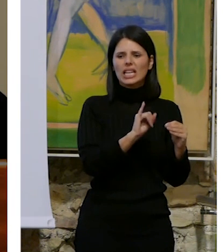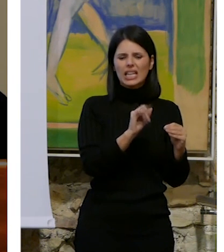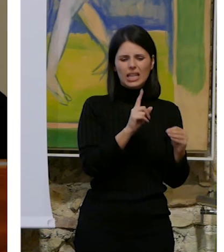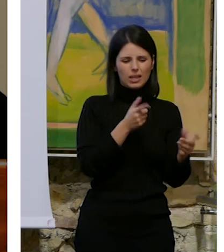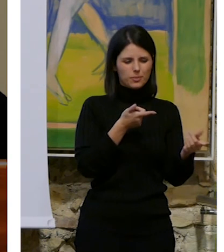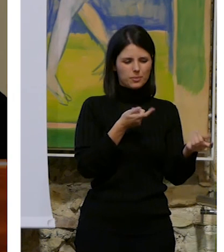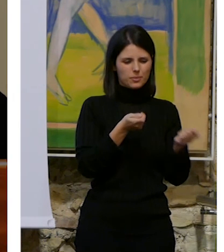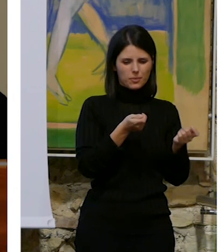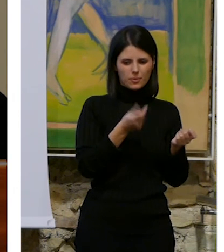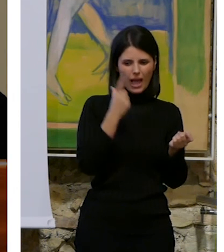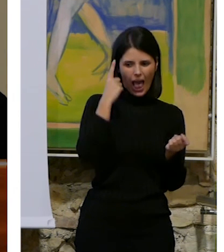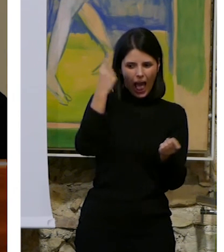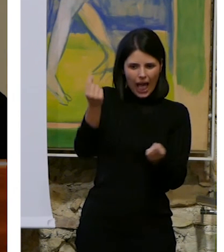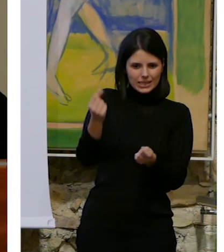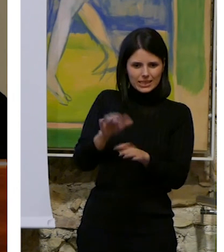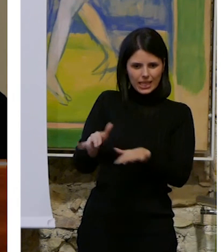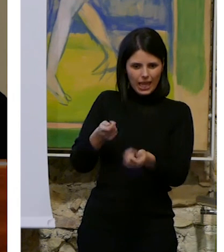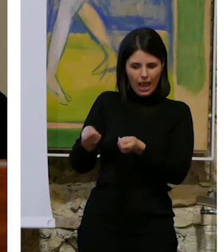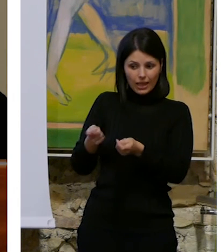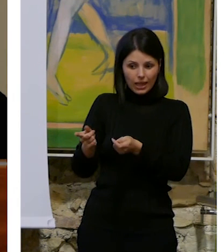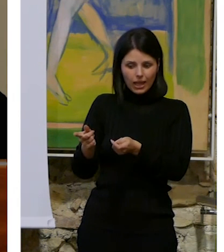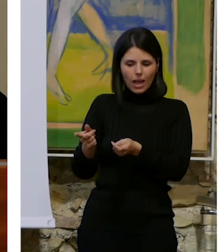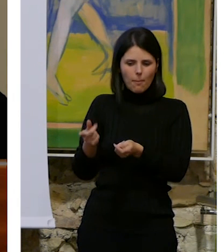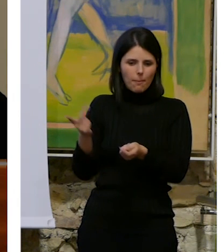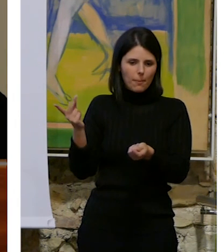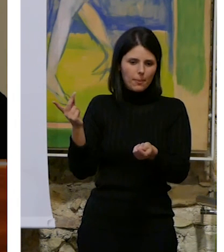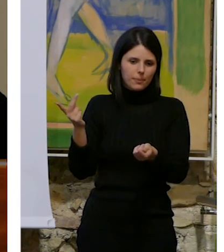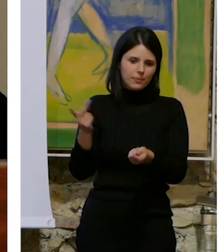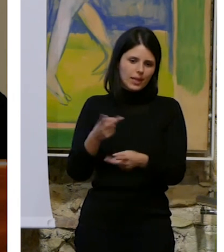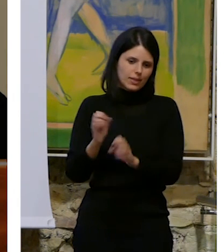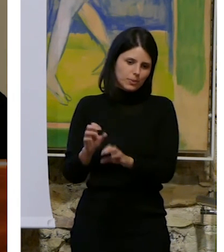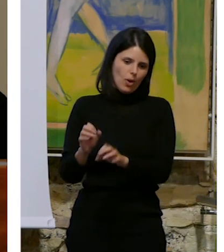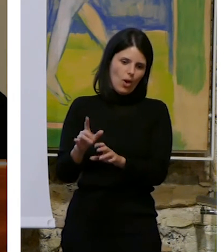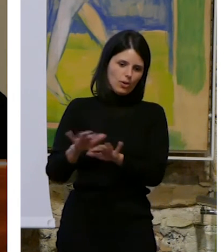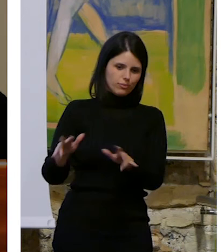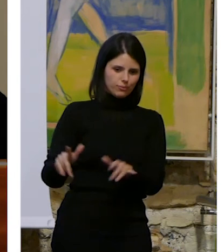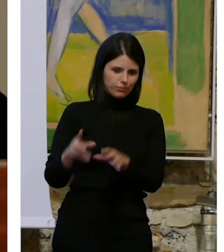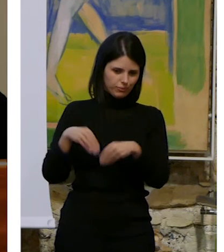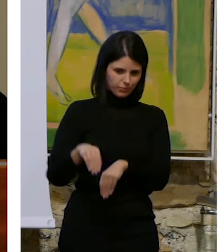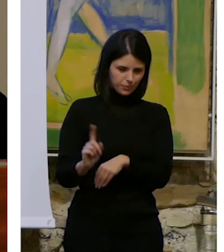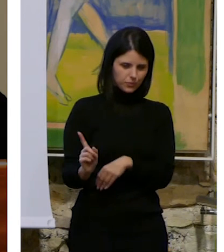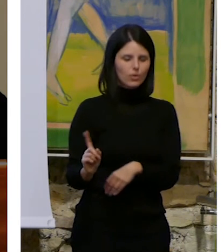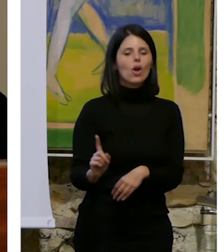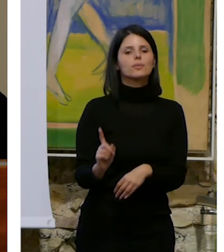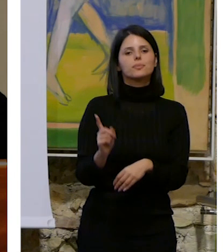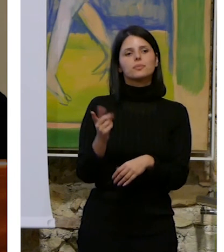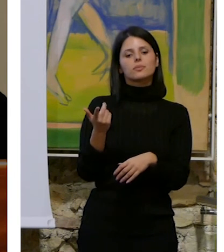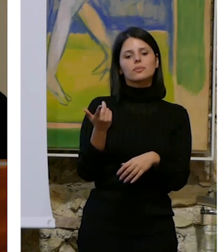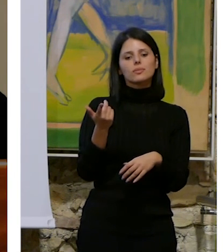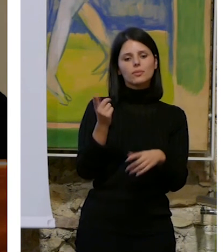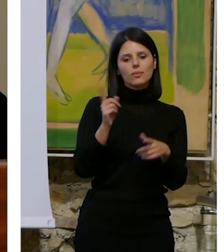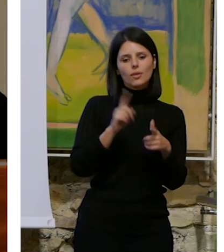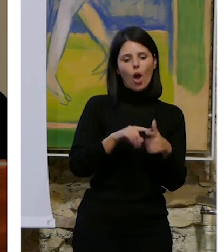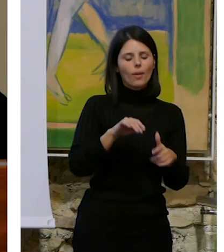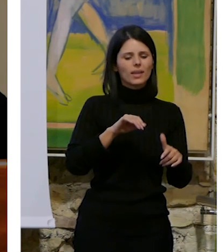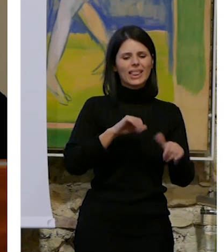per anni gli asili dei infantili, però senza aver fatto troppe porcherie, senza aver lucrato sulle merendine. È fatto dal